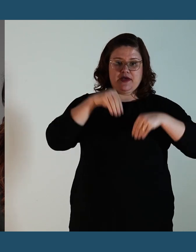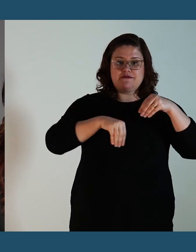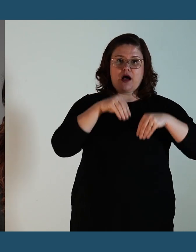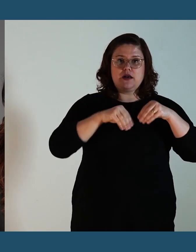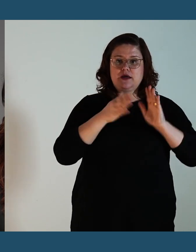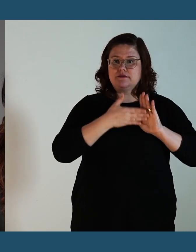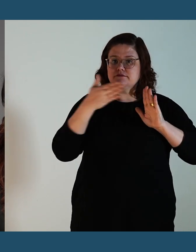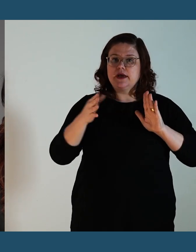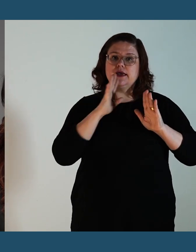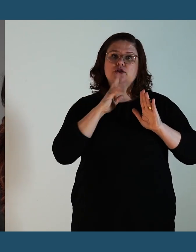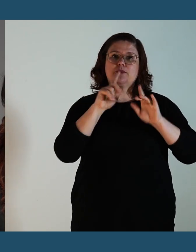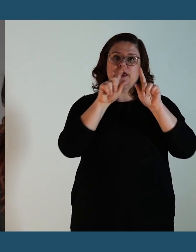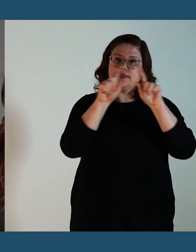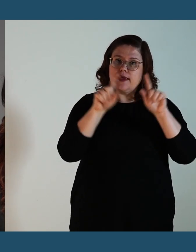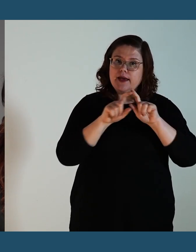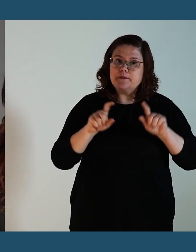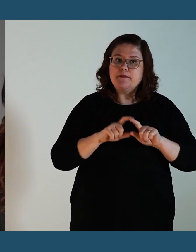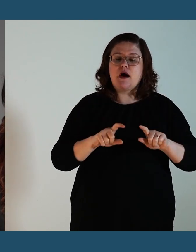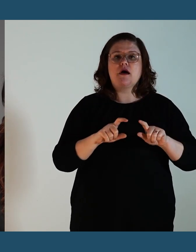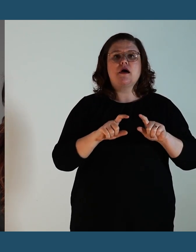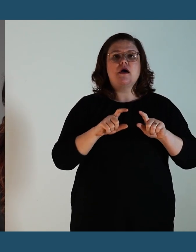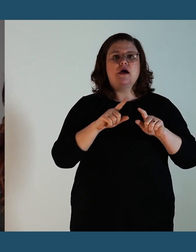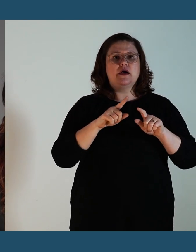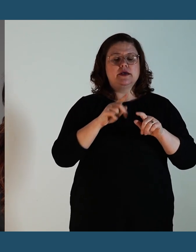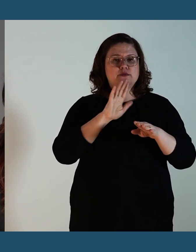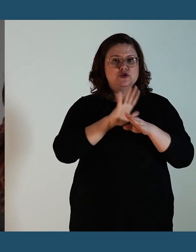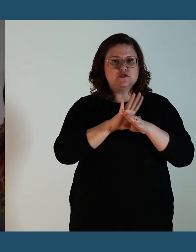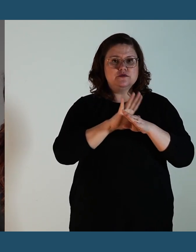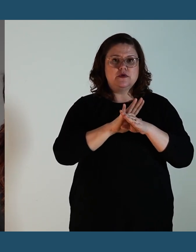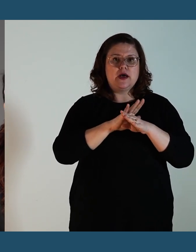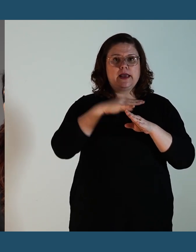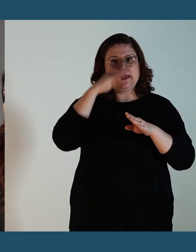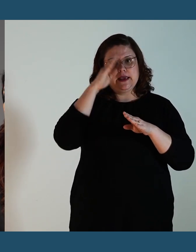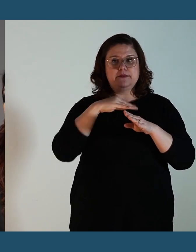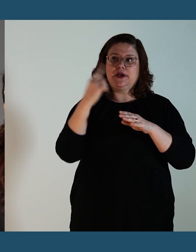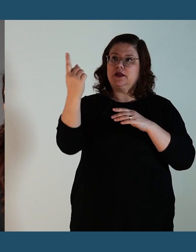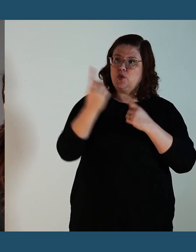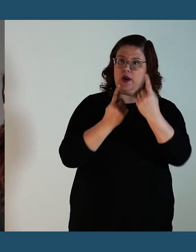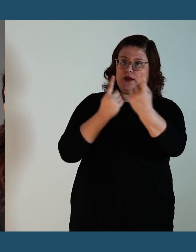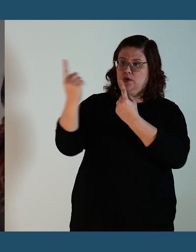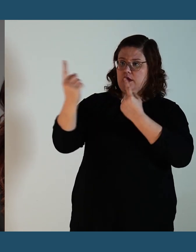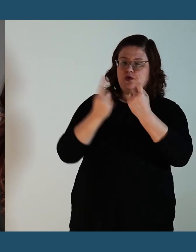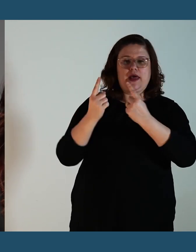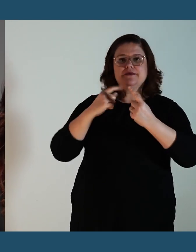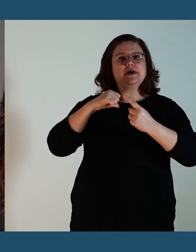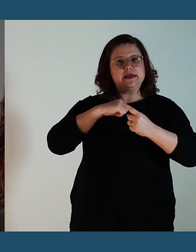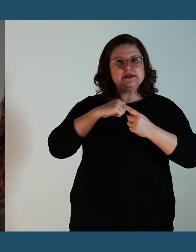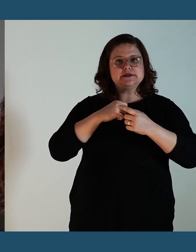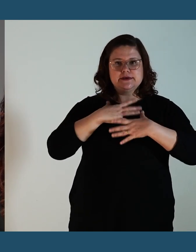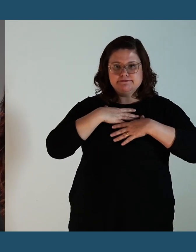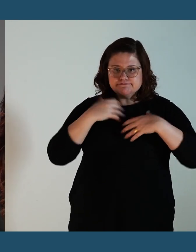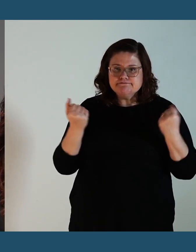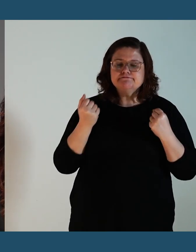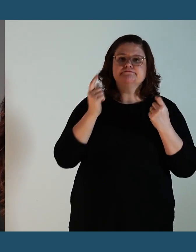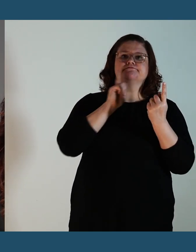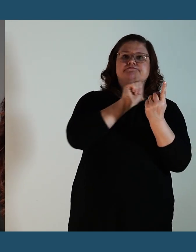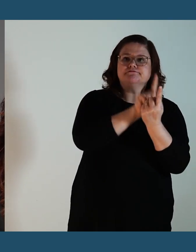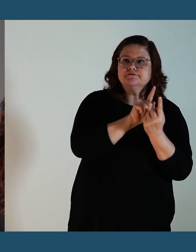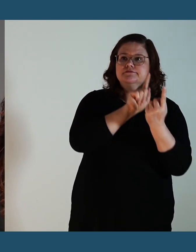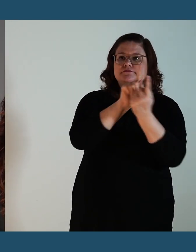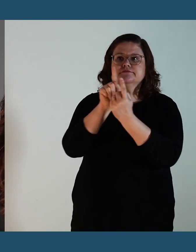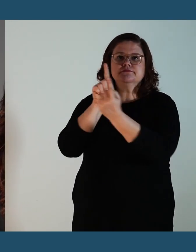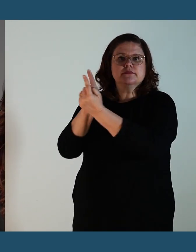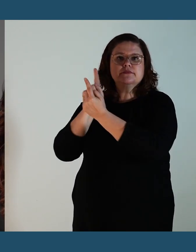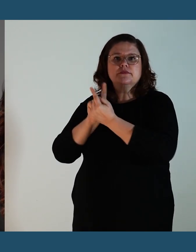mistä teemoista, ja että näkee vaivaa myös, että ei odota, että ihmiset tulee sun luo, vaan sä hakeudut niihin paikkoihin, ja sä